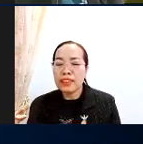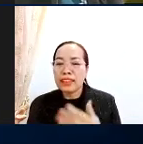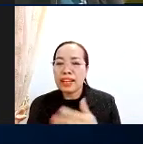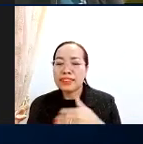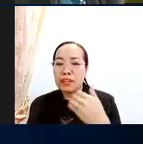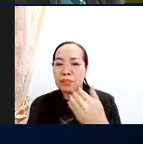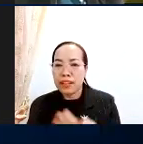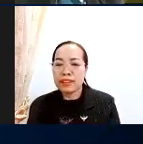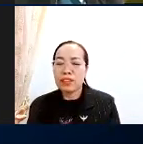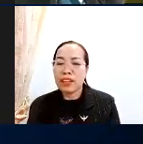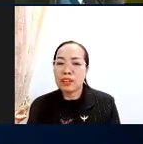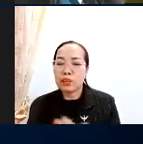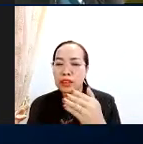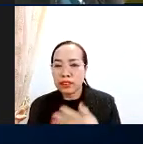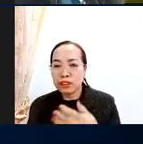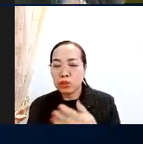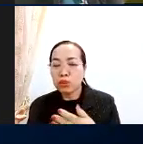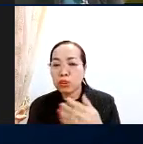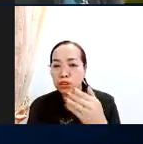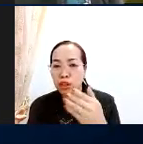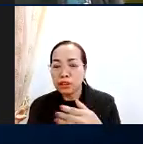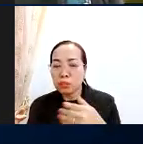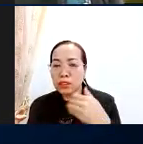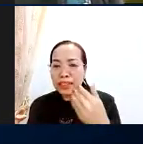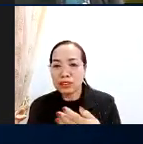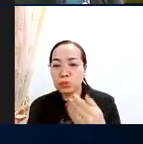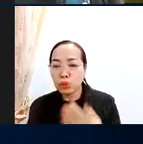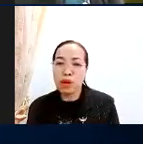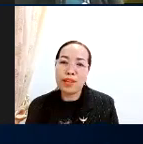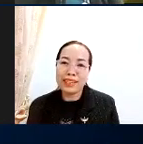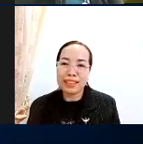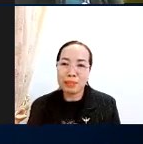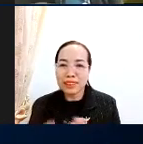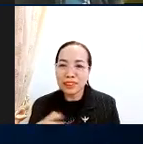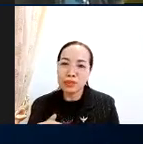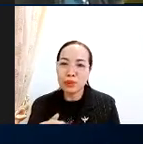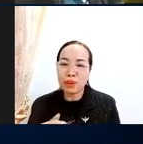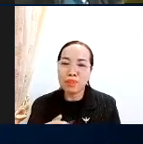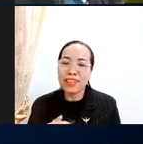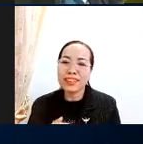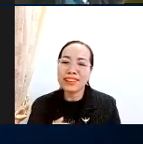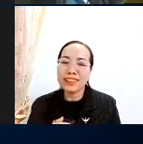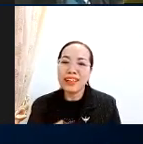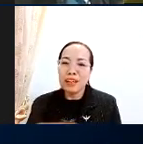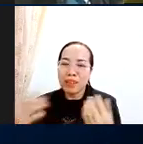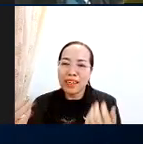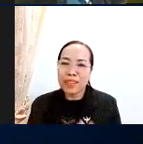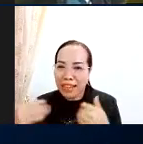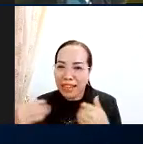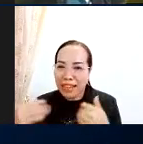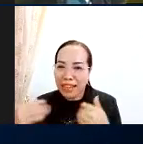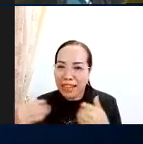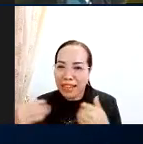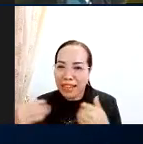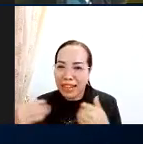chật ca chạy lại tao đại cô nó mà tệ chôn lúc có to dương miên ca su trom đại trà và dương ở su trom tế dương nâng